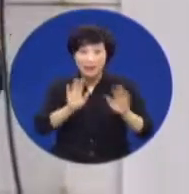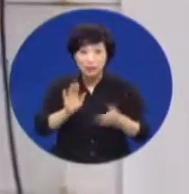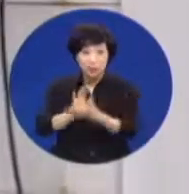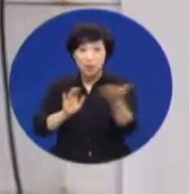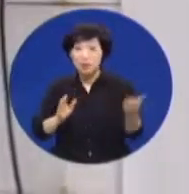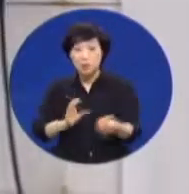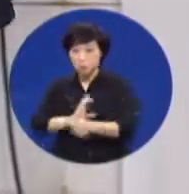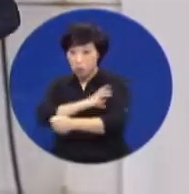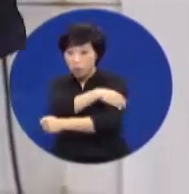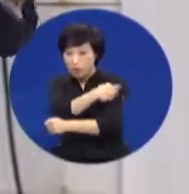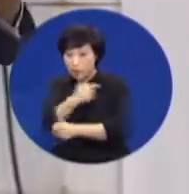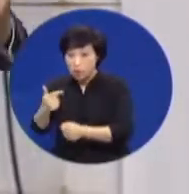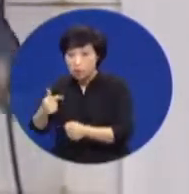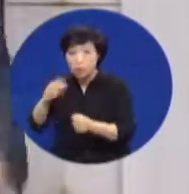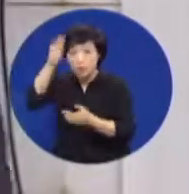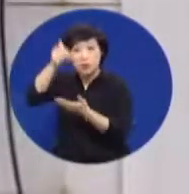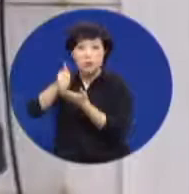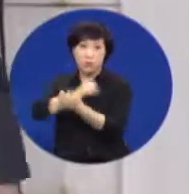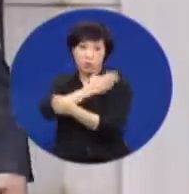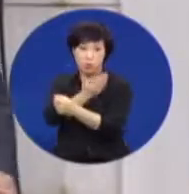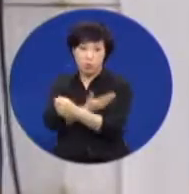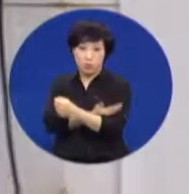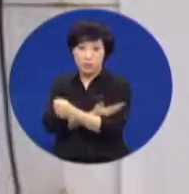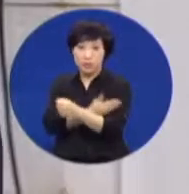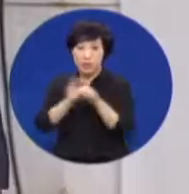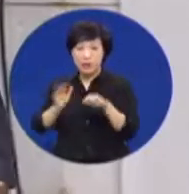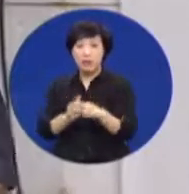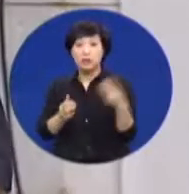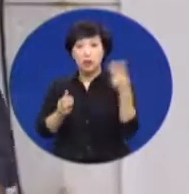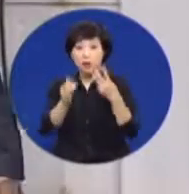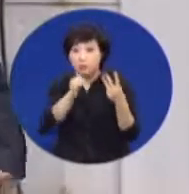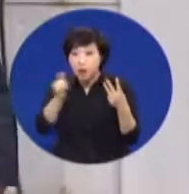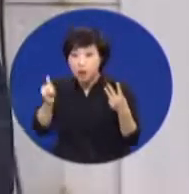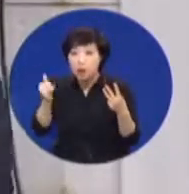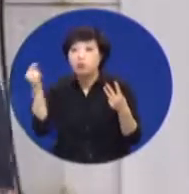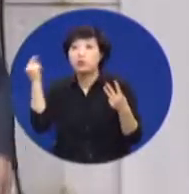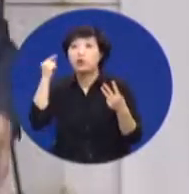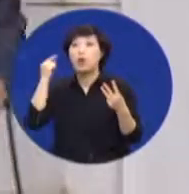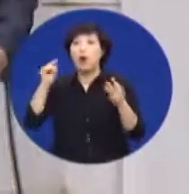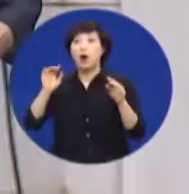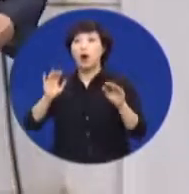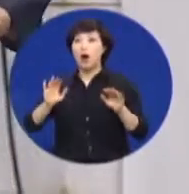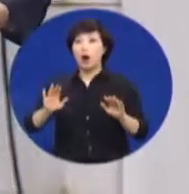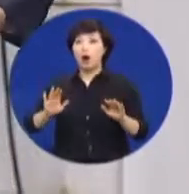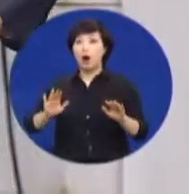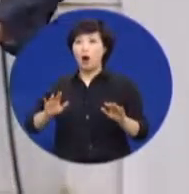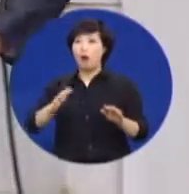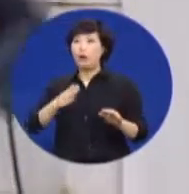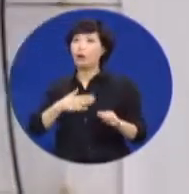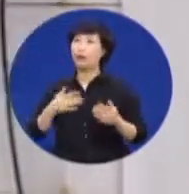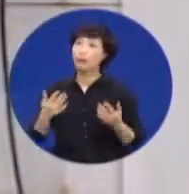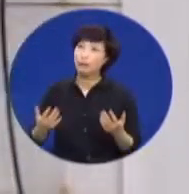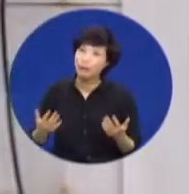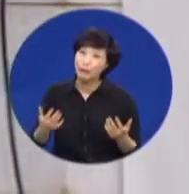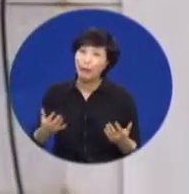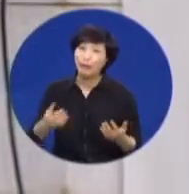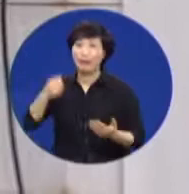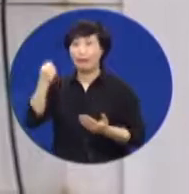엄청난 성령의 권능 앞에 3천 명씩 어찌할까?